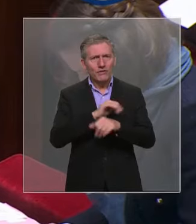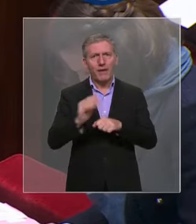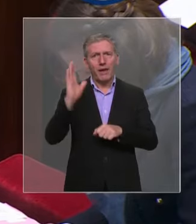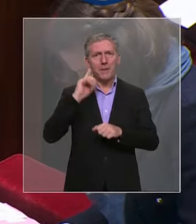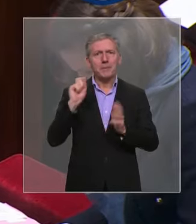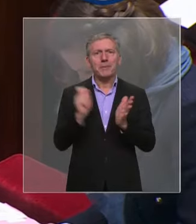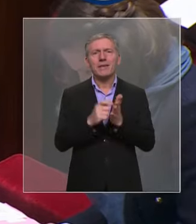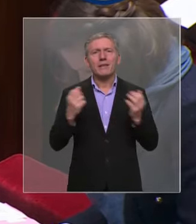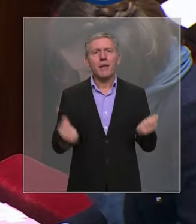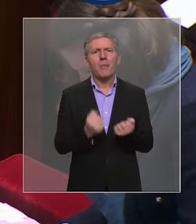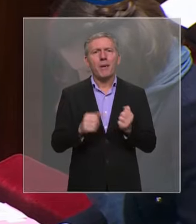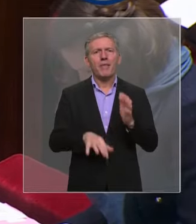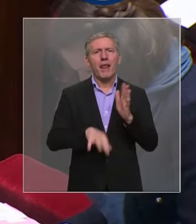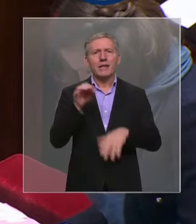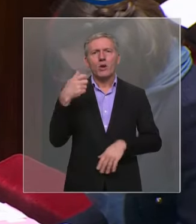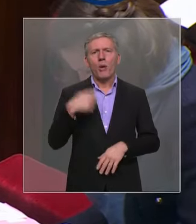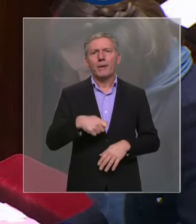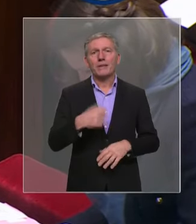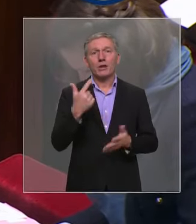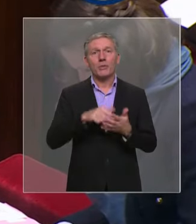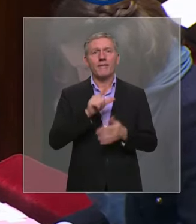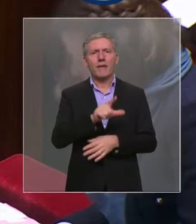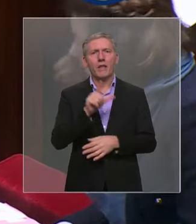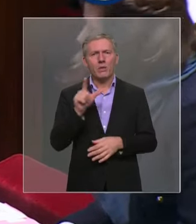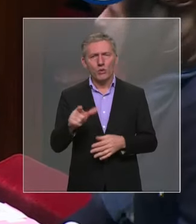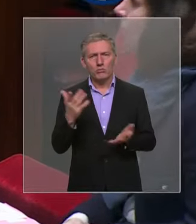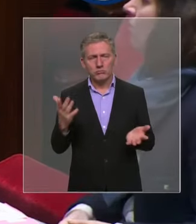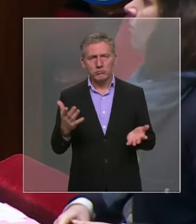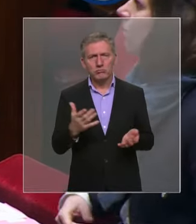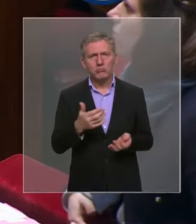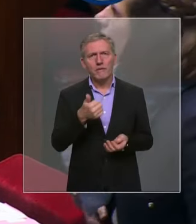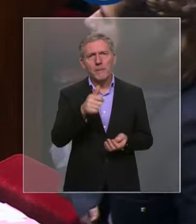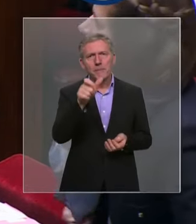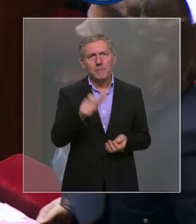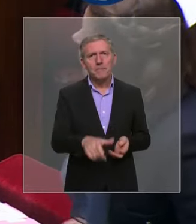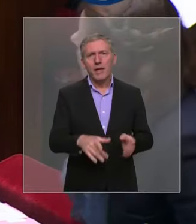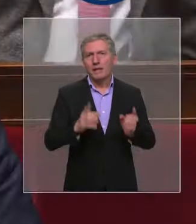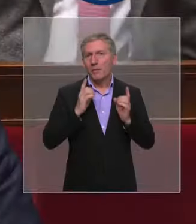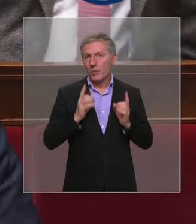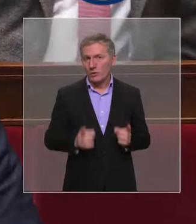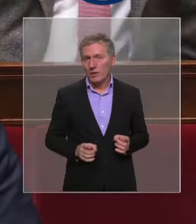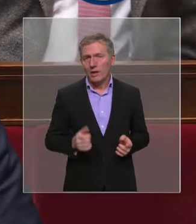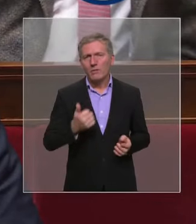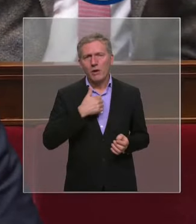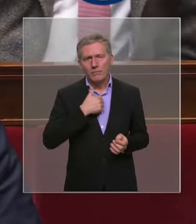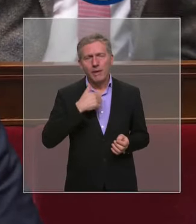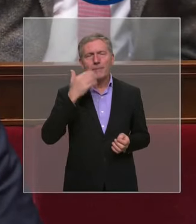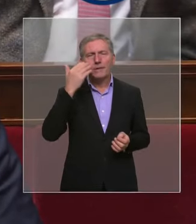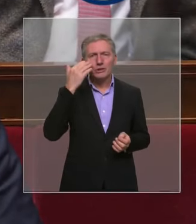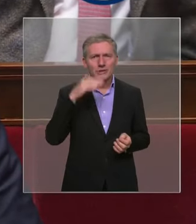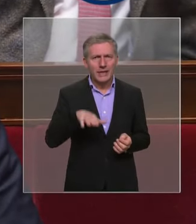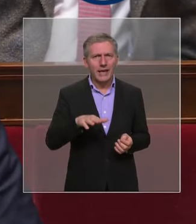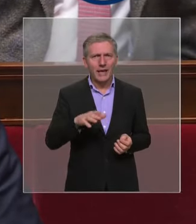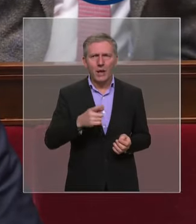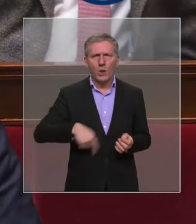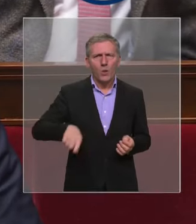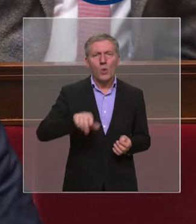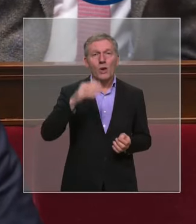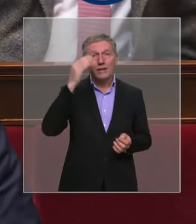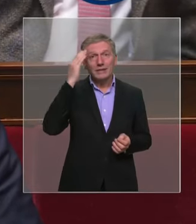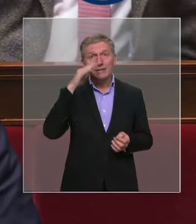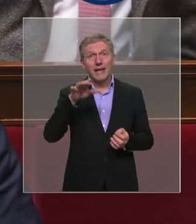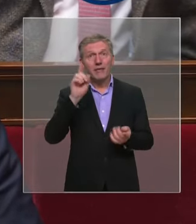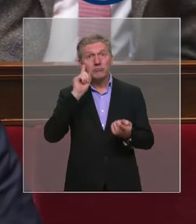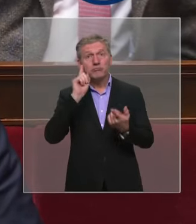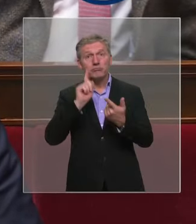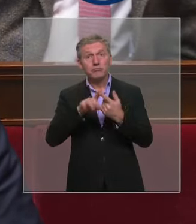campagne présidentielle de 2022. Monsieur le député Falorni, je sais et nous savons combien ce sujet de